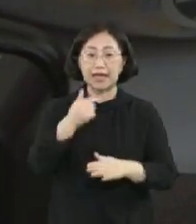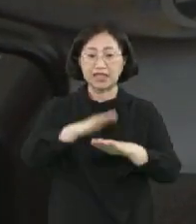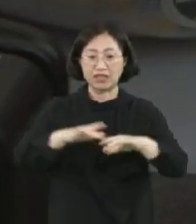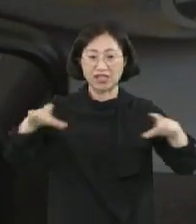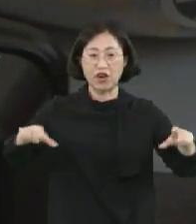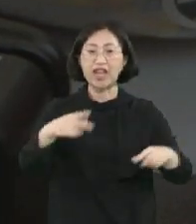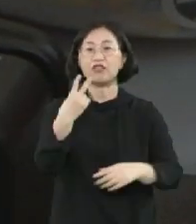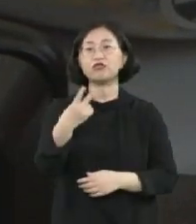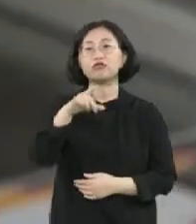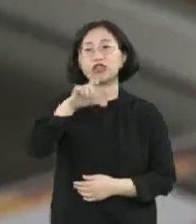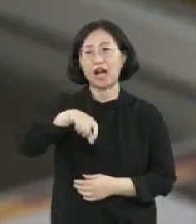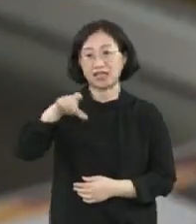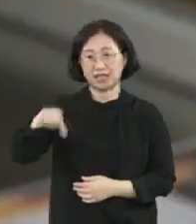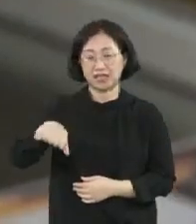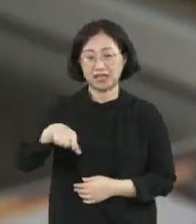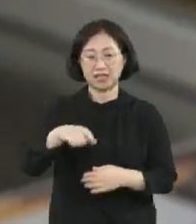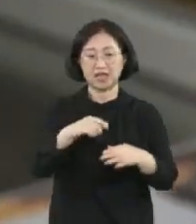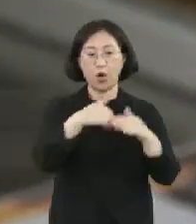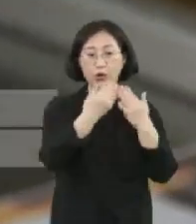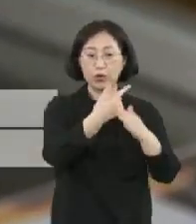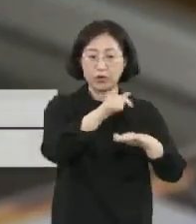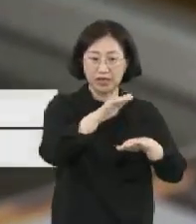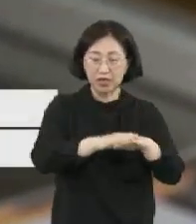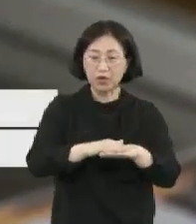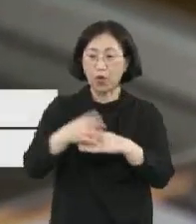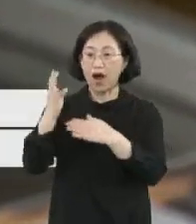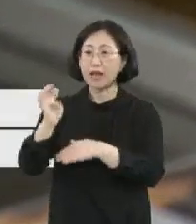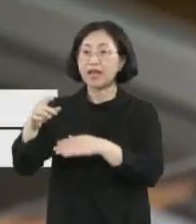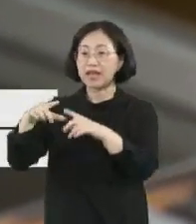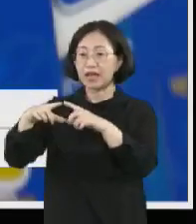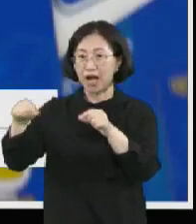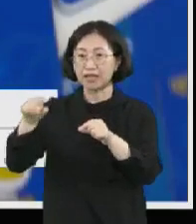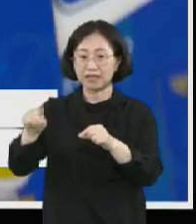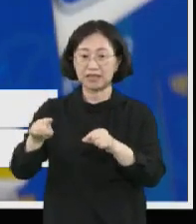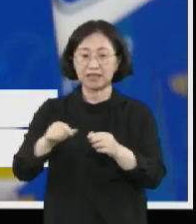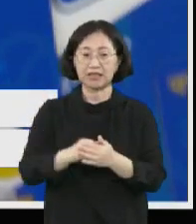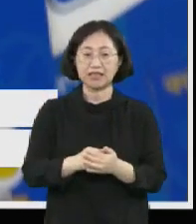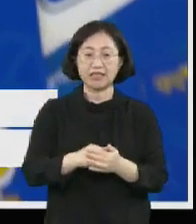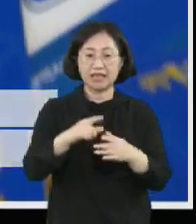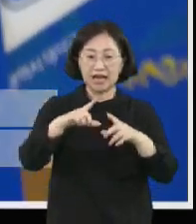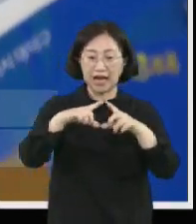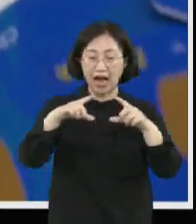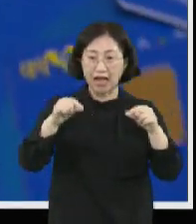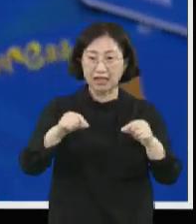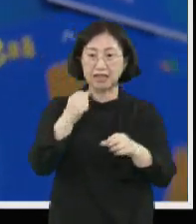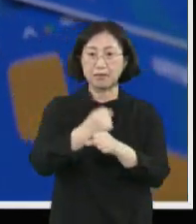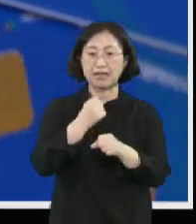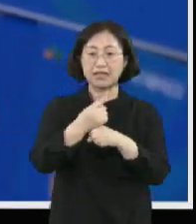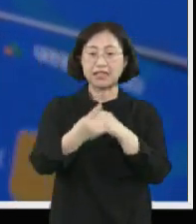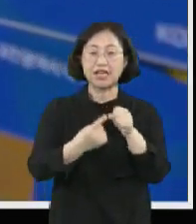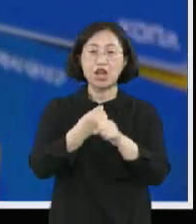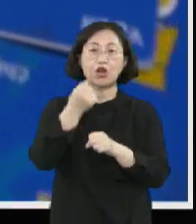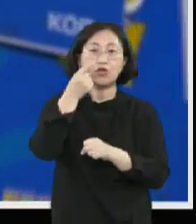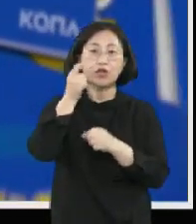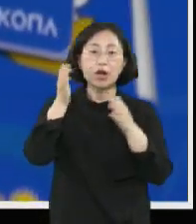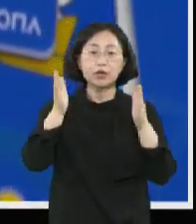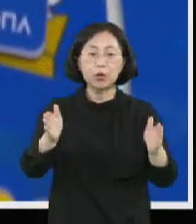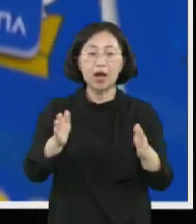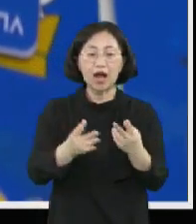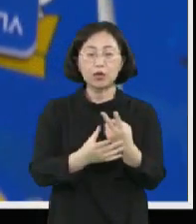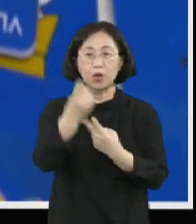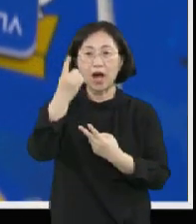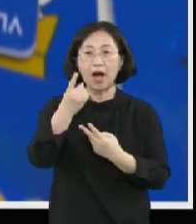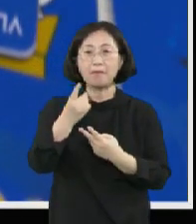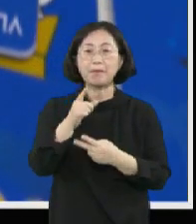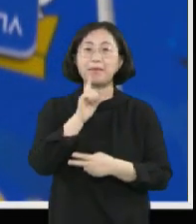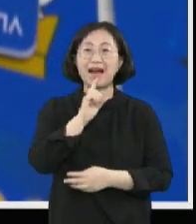가족, 온통대전과 대덕 1호음. 온통대전 출시 이후 1년 반 동안 지속적인 통합 논의는 있어 왔지만